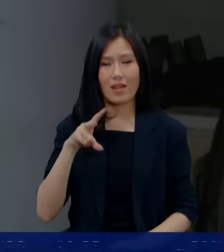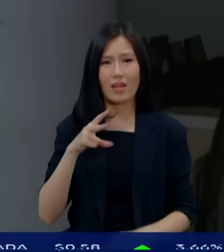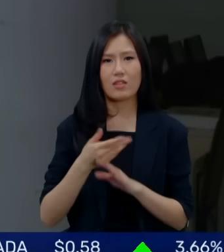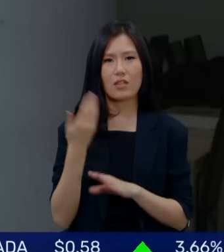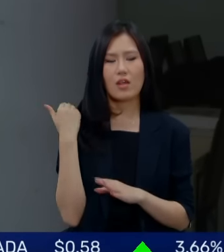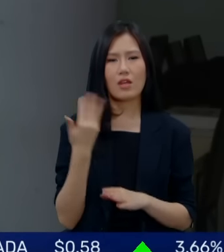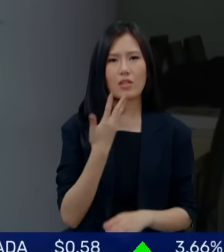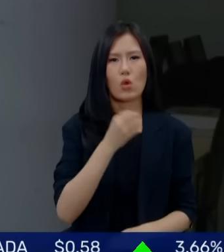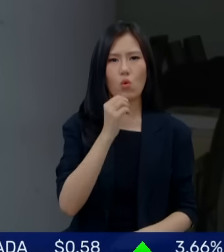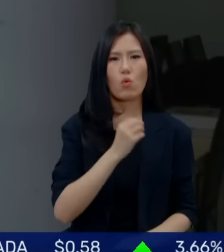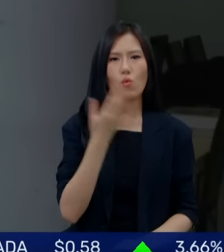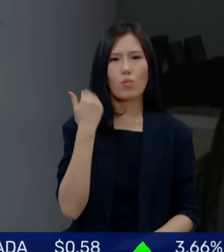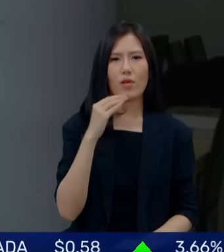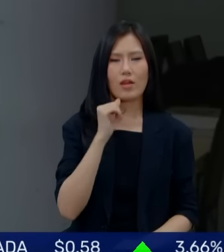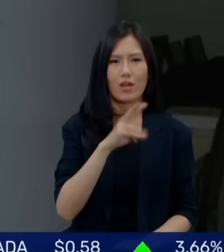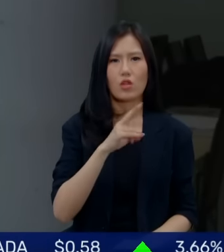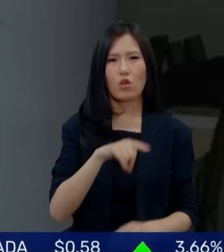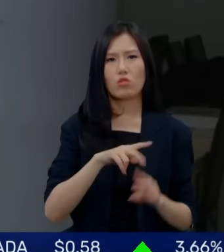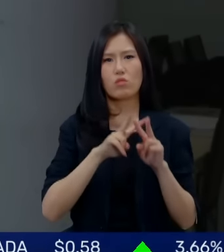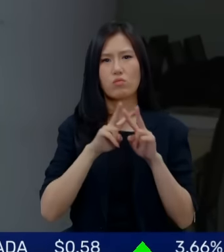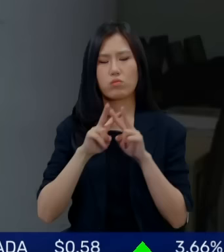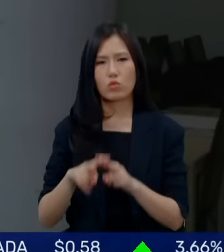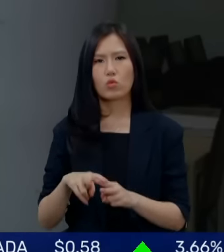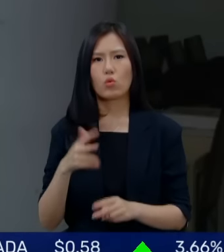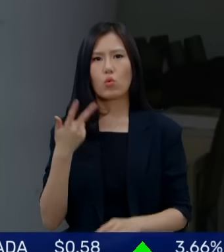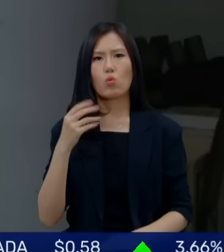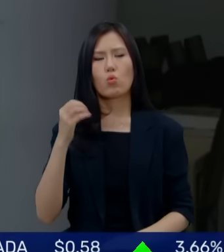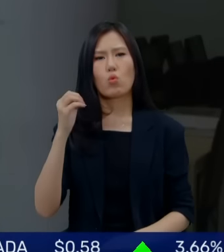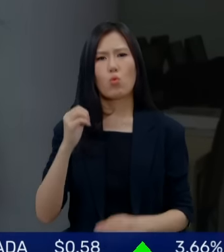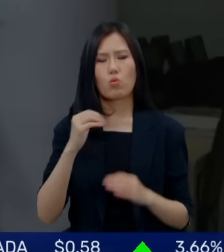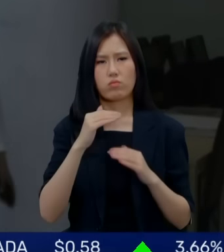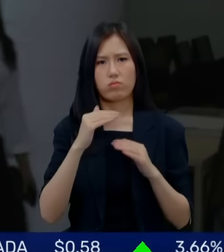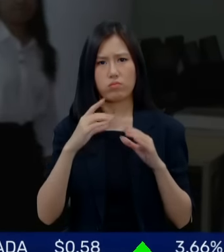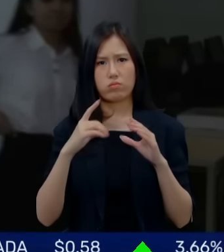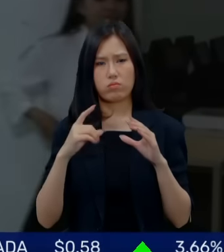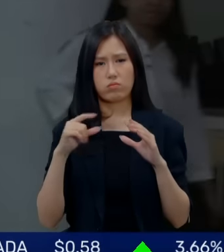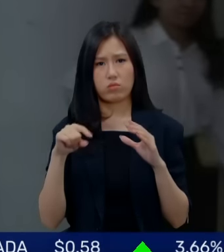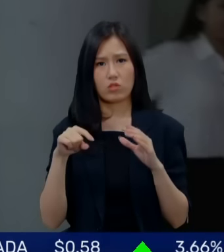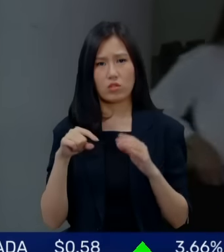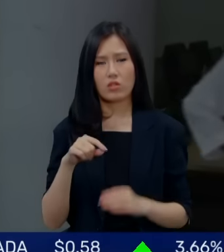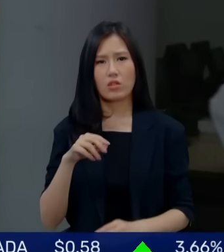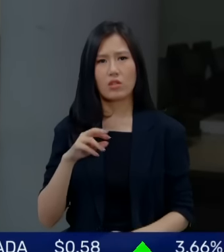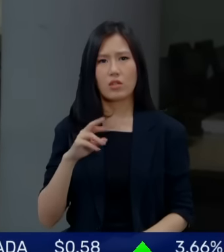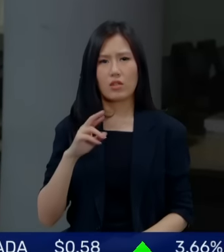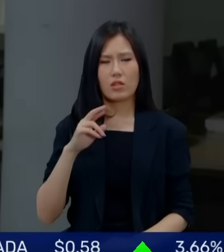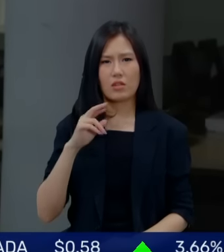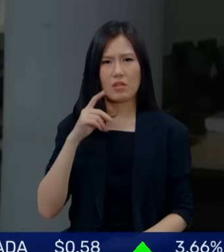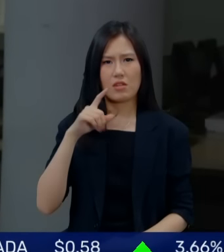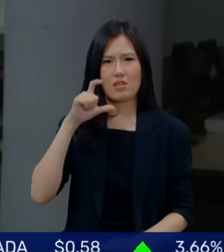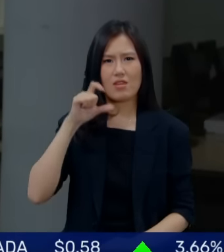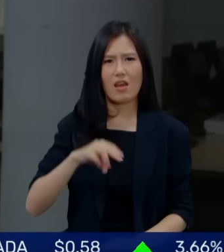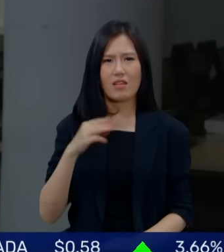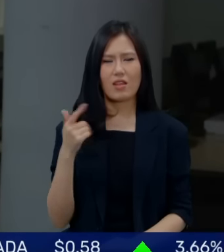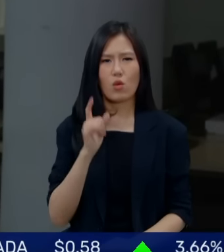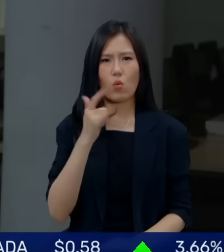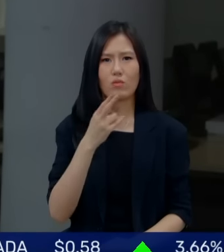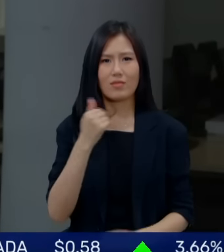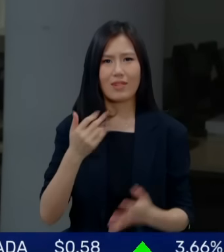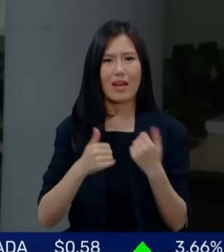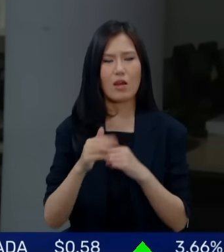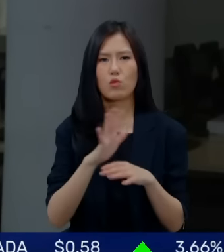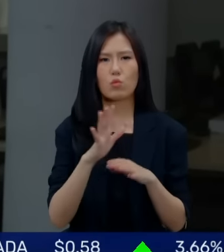бол бидний эзэмшиж байгаа хувь бол доошлоод 30 хэдэн хувь руу орчиж байгаа байхгүй. Тэгэхээр бол нэг давамгаа хит давамгаа тийм хувьцаа эзэмшигч бас